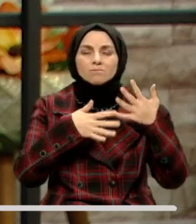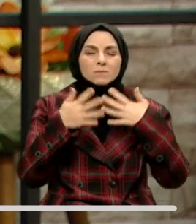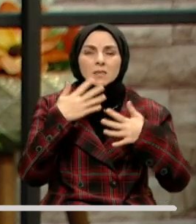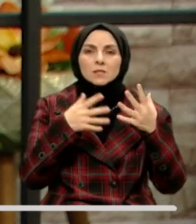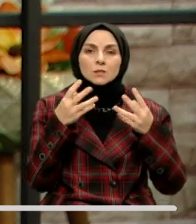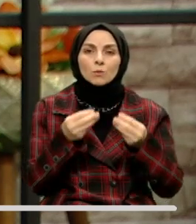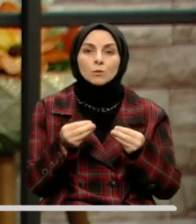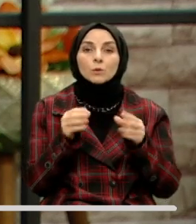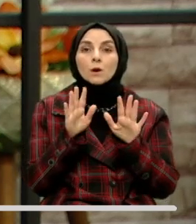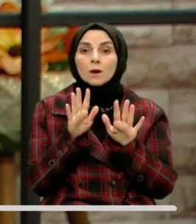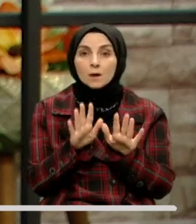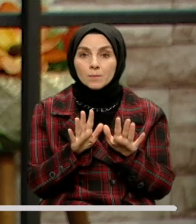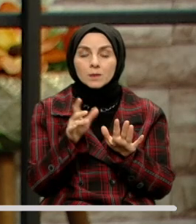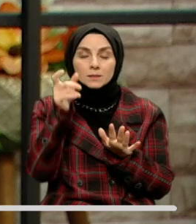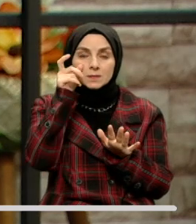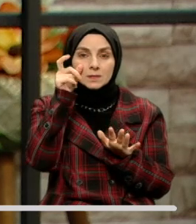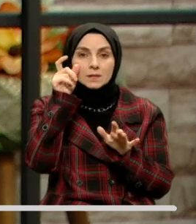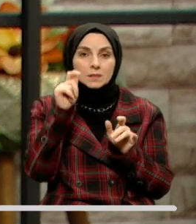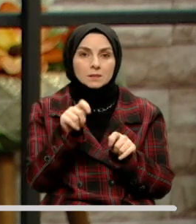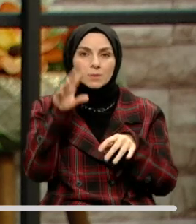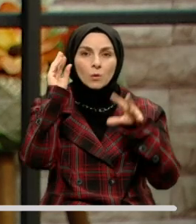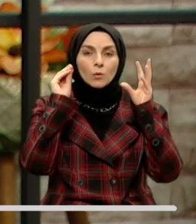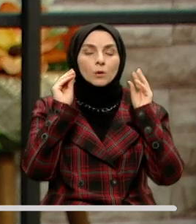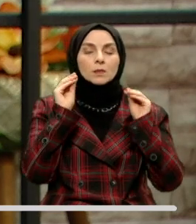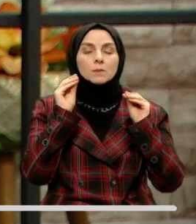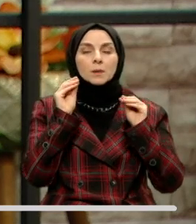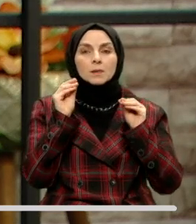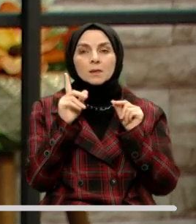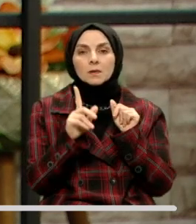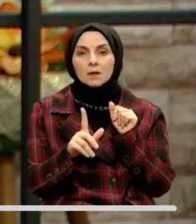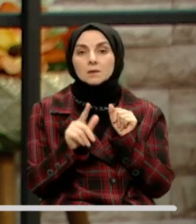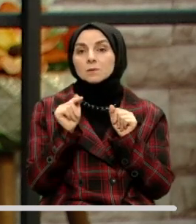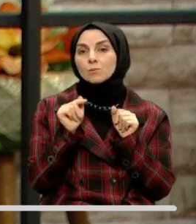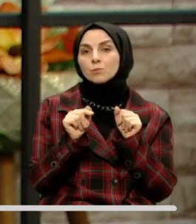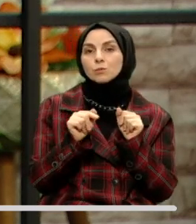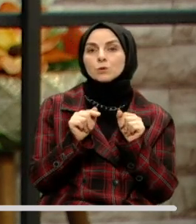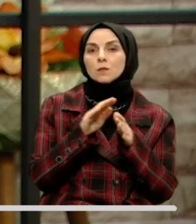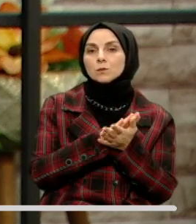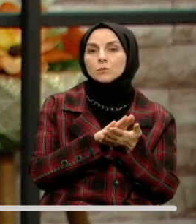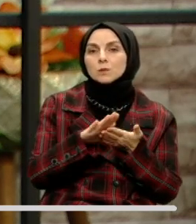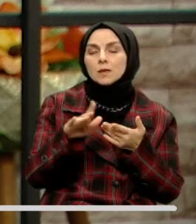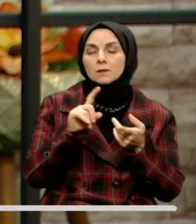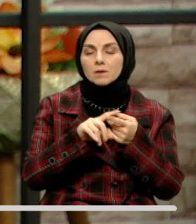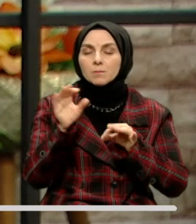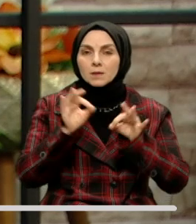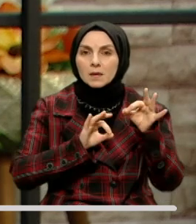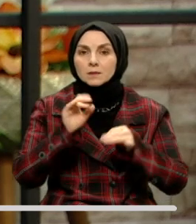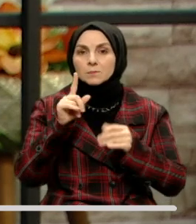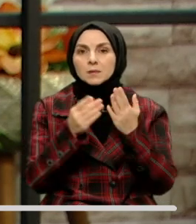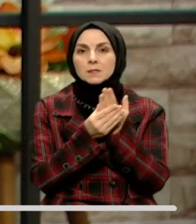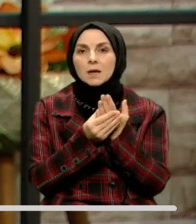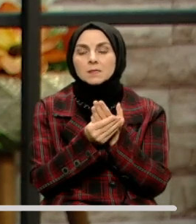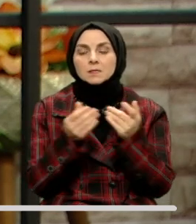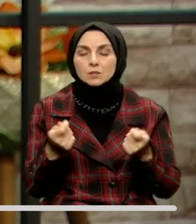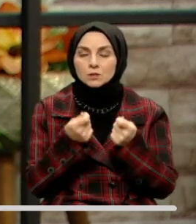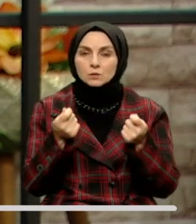Ama konsantrasyon öğrenilen bir beceri. Burada aslında düzenli ve planlı bir ders çalışma programı